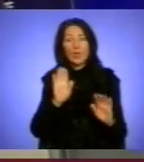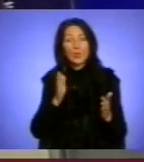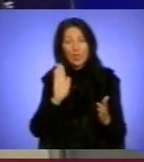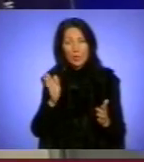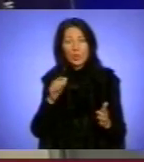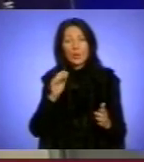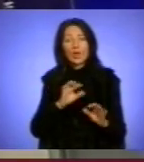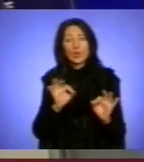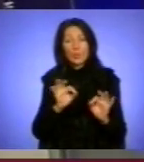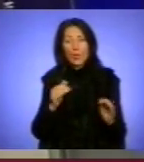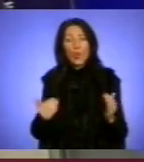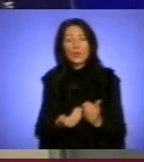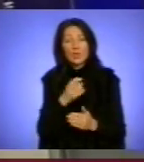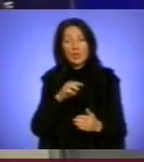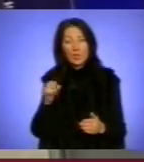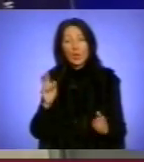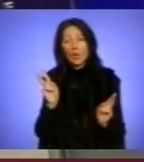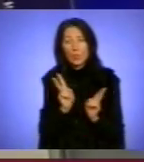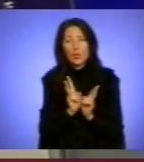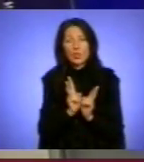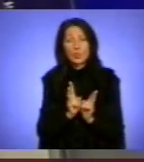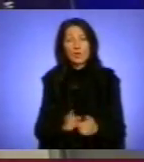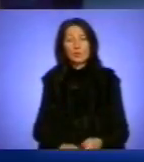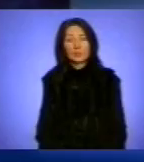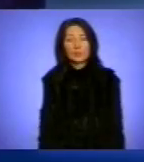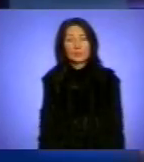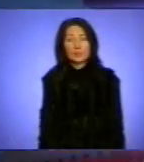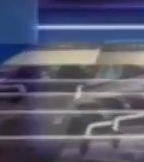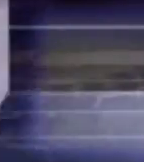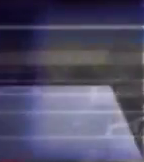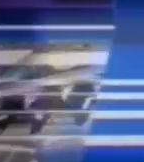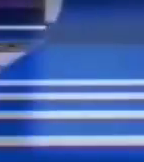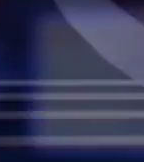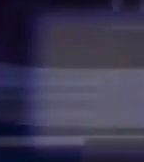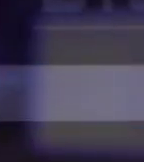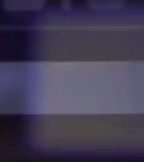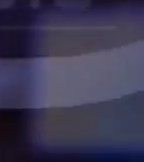день, ми розповімо у вістях ТТВ. Побачимось!